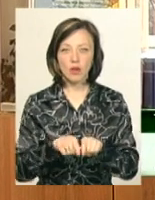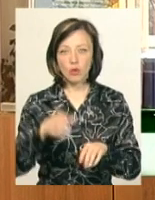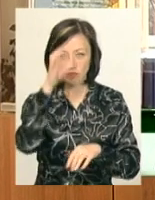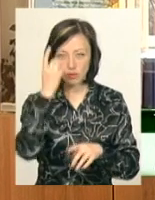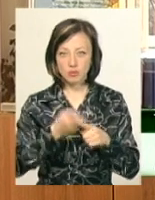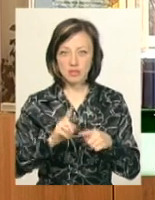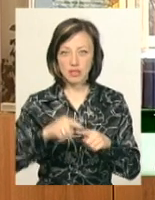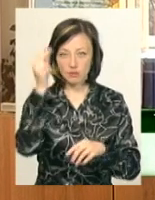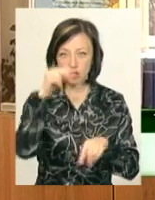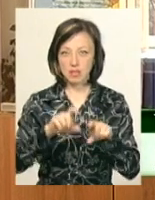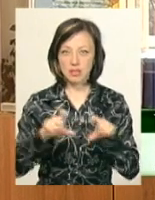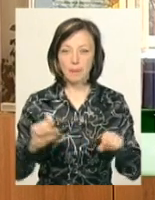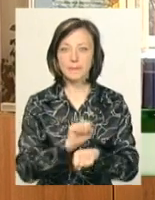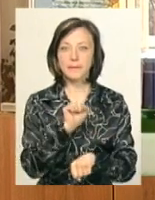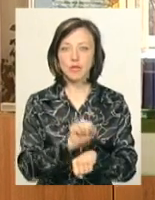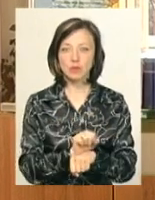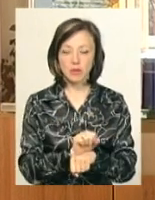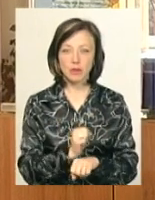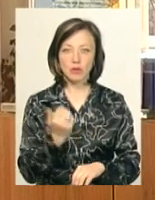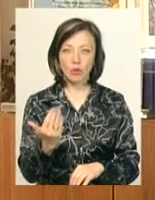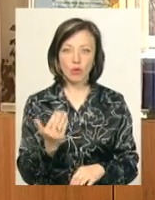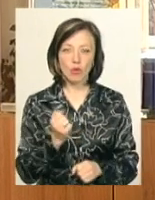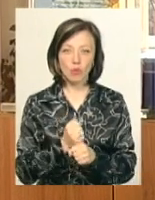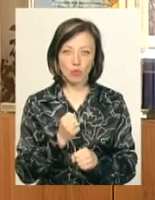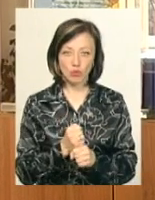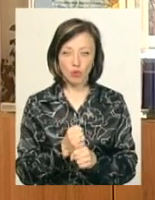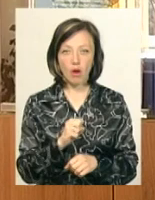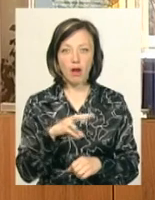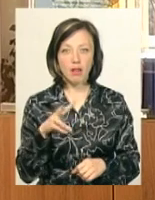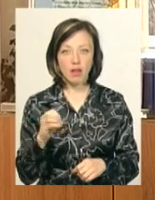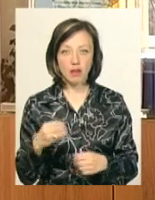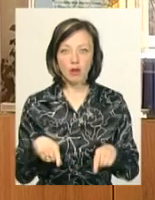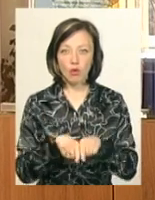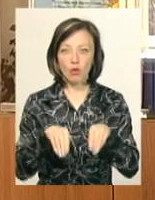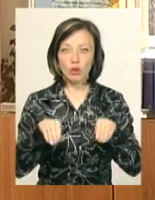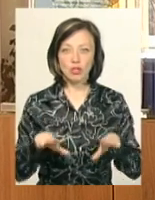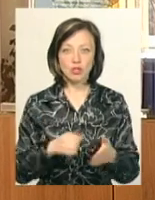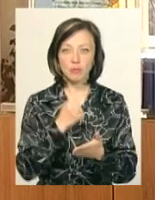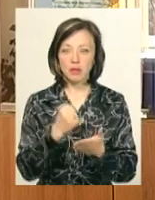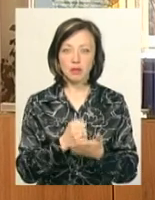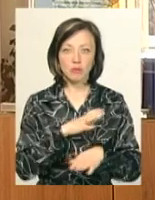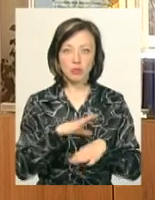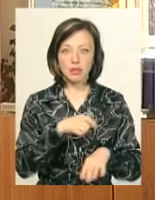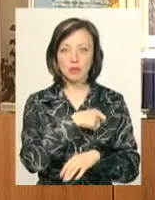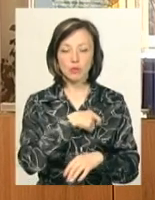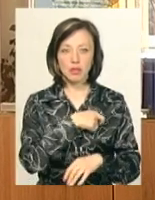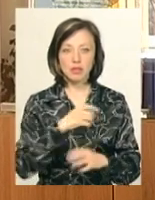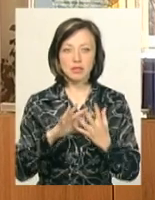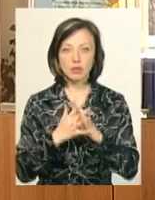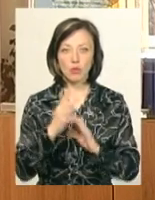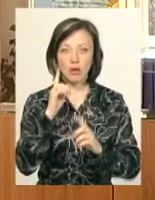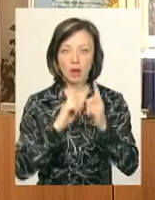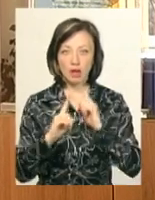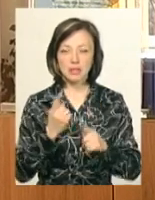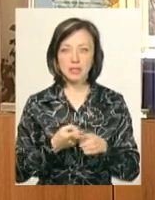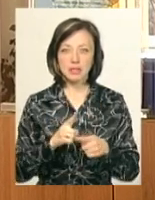даний навчальний заклад призупинити його функціонування. Але такого рішення не було прийнято депутатами сільської ради,